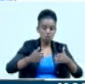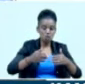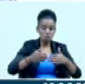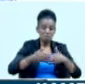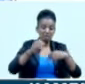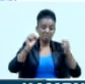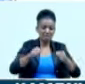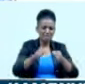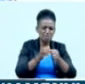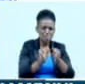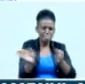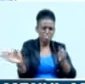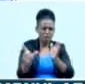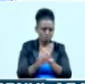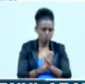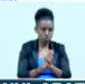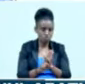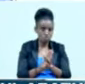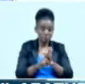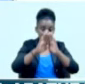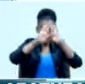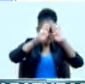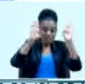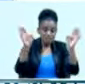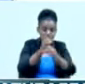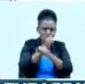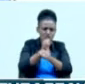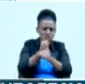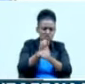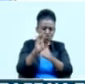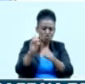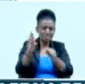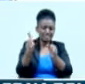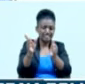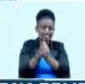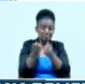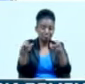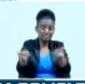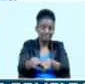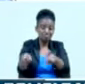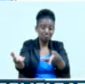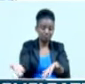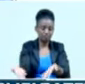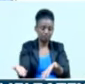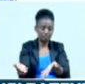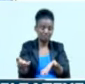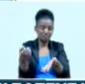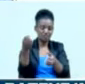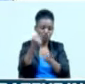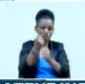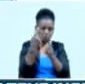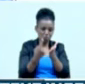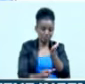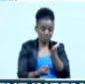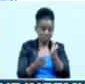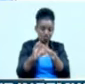gutinyuka kutubahiriza amabwiriza asobanutse amurinda icyorezo cyari nk'iki ngiki. Icyo dukora rero nuko dufatanye